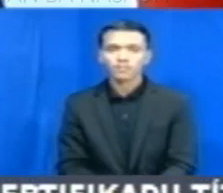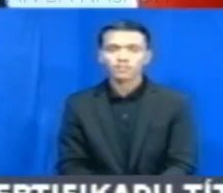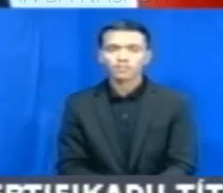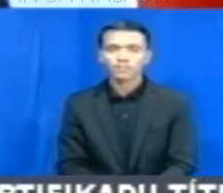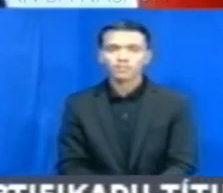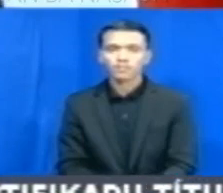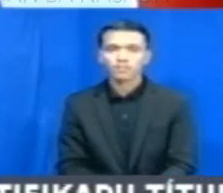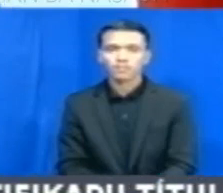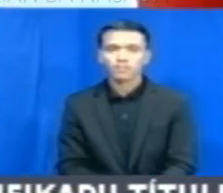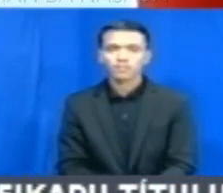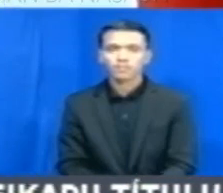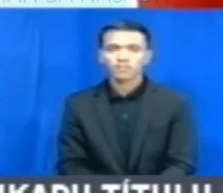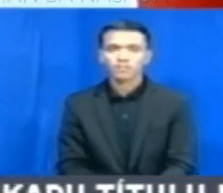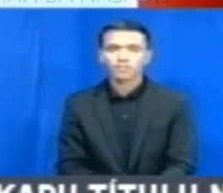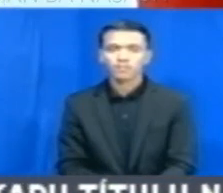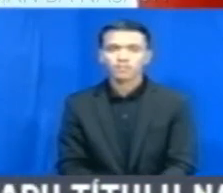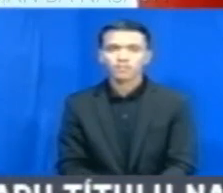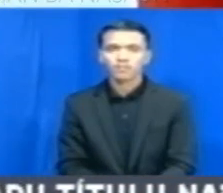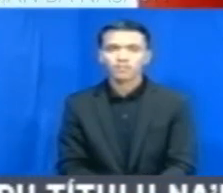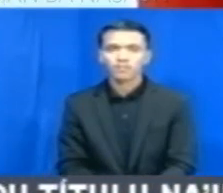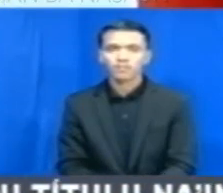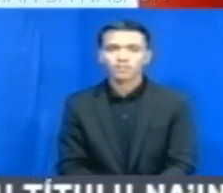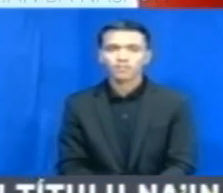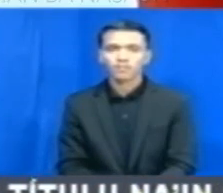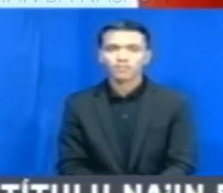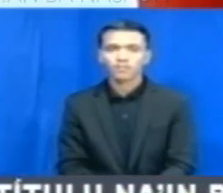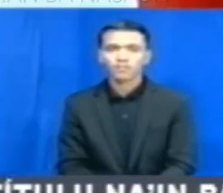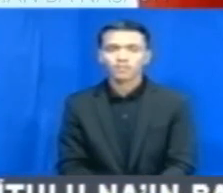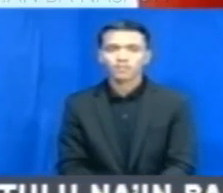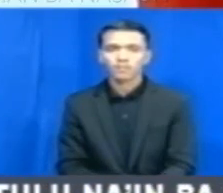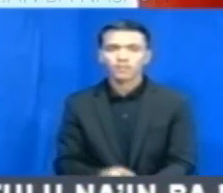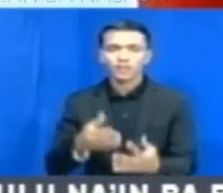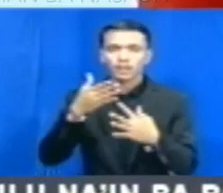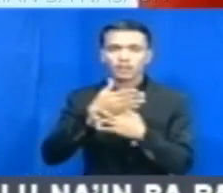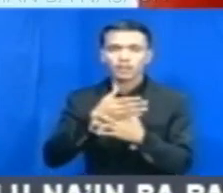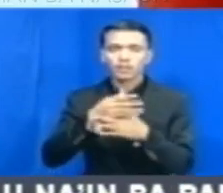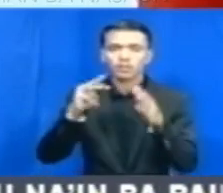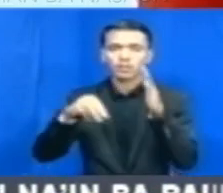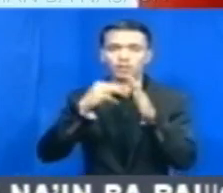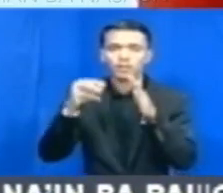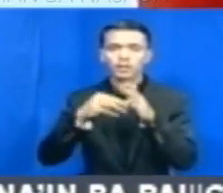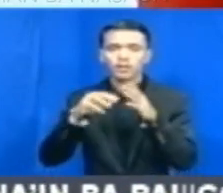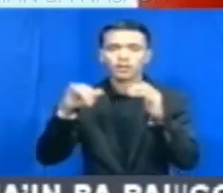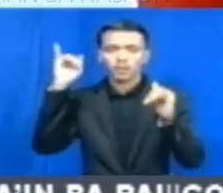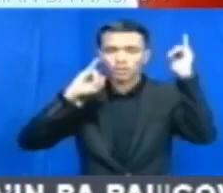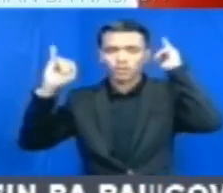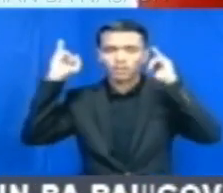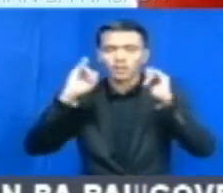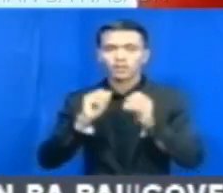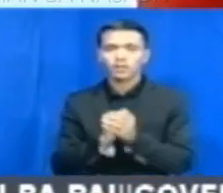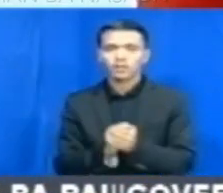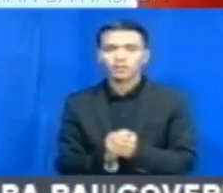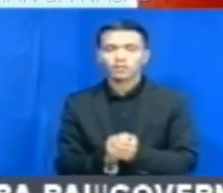Jadi demokrasi dan juga akses untuk media, informasi, dan digital infrastruktur